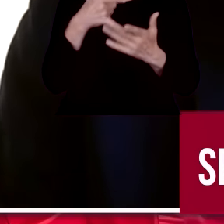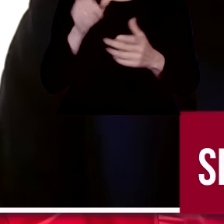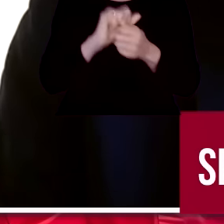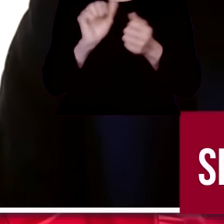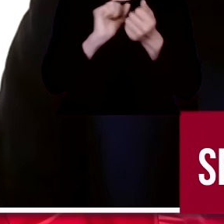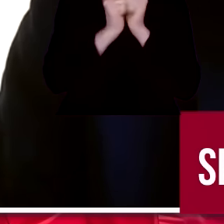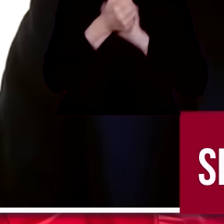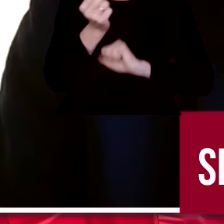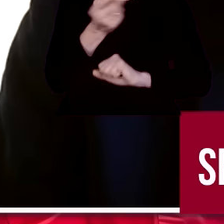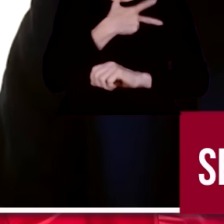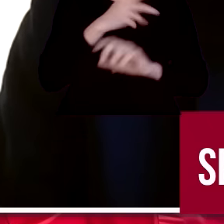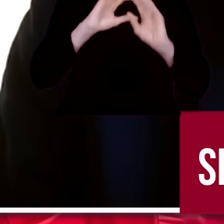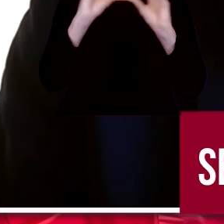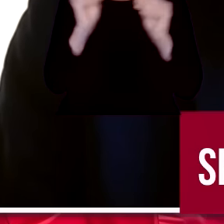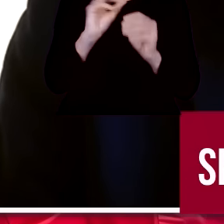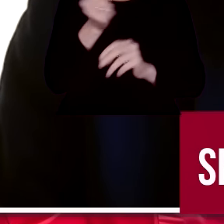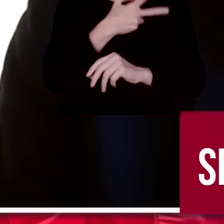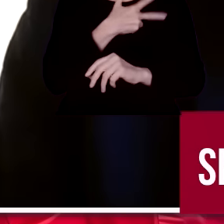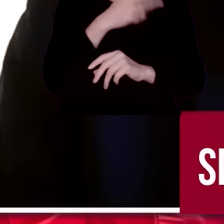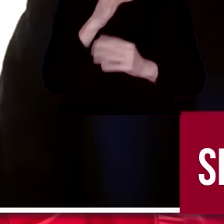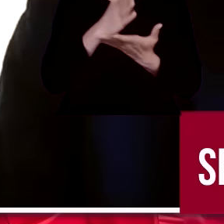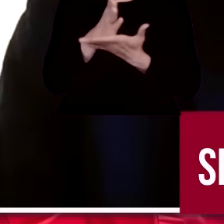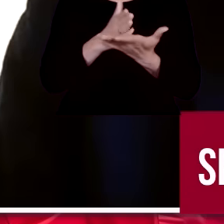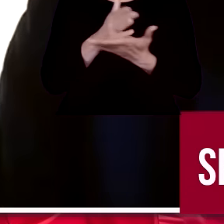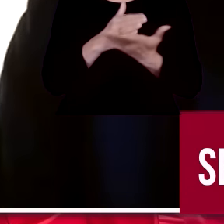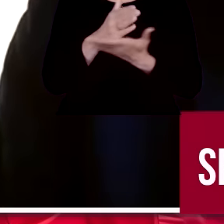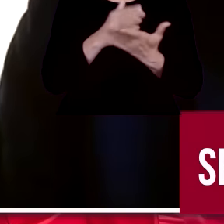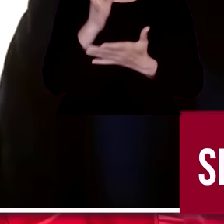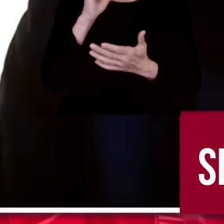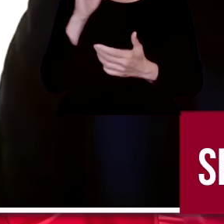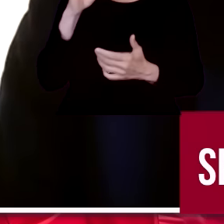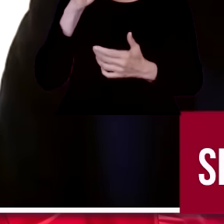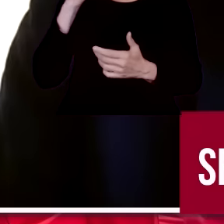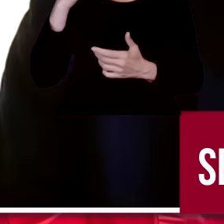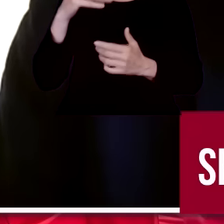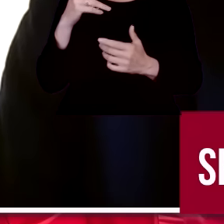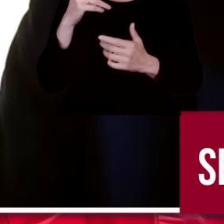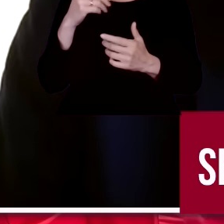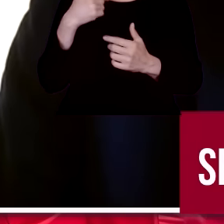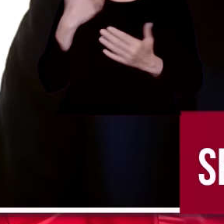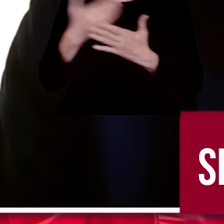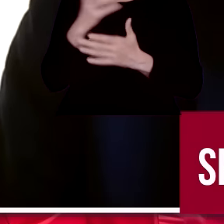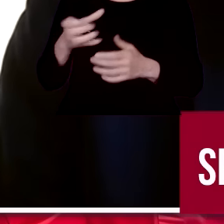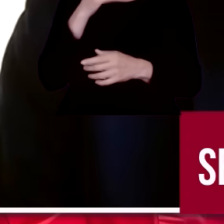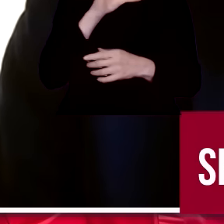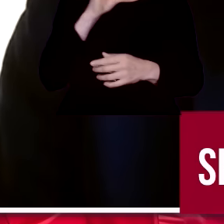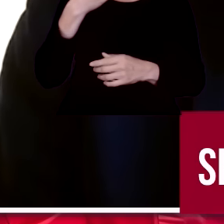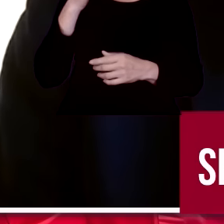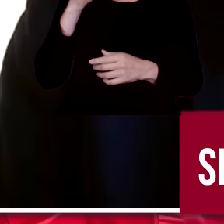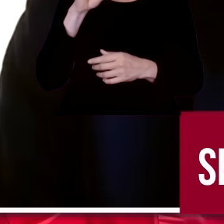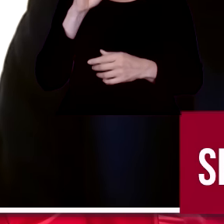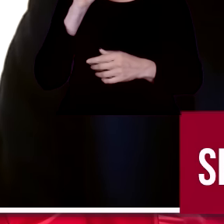szefa wszystkich szefów jeśli chodzi o służby Tomasz Siemoniak przyjmuje po Marcinie kierwiński kontrolę nad mswi